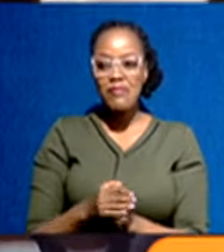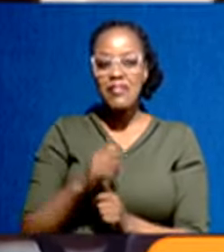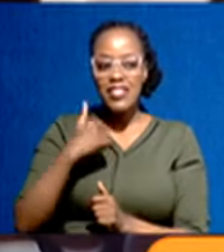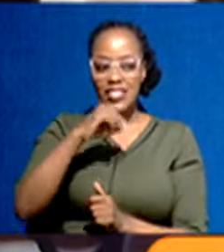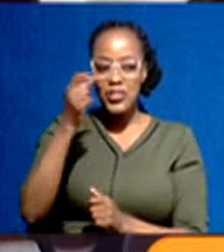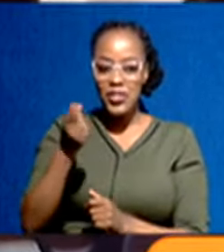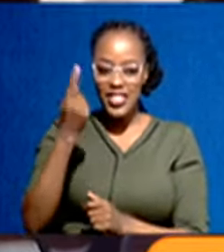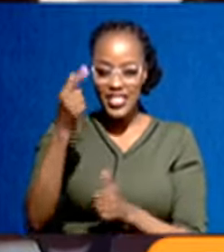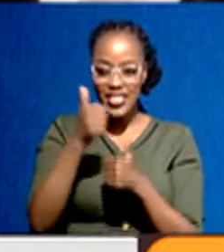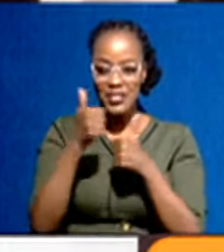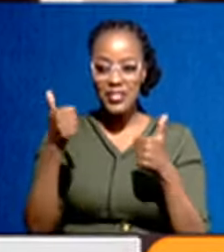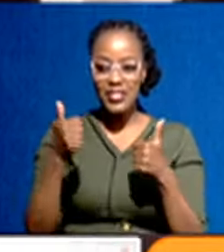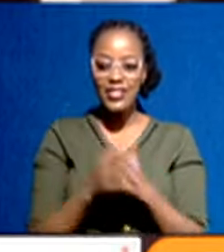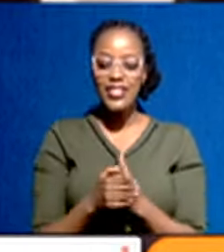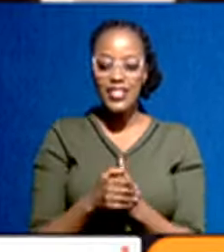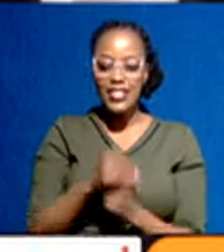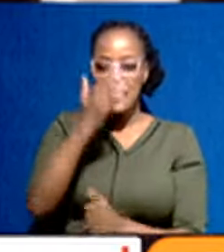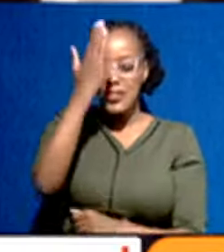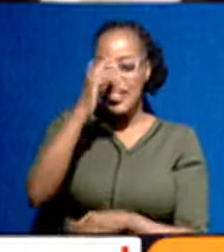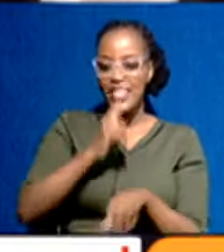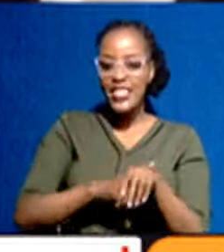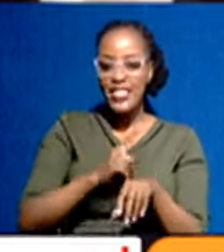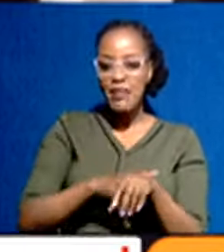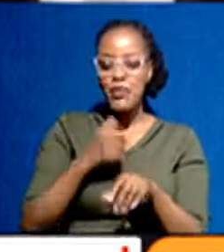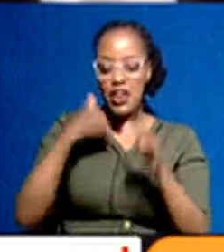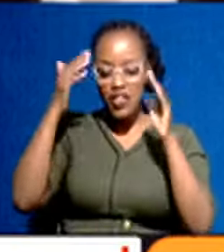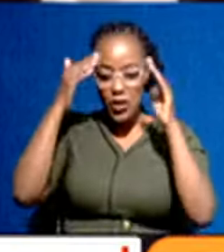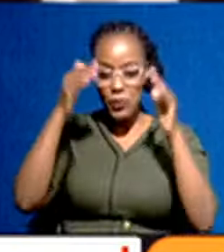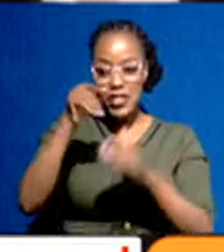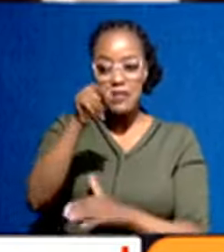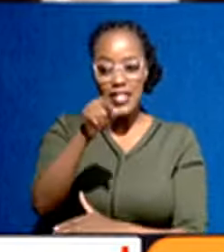Tunaelewa? Because once you make such a commitment,